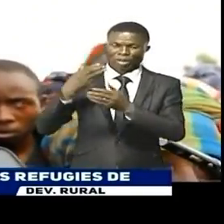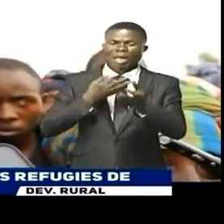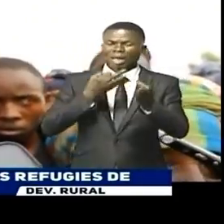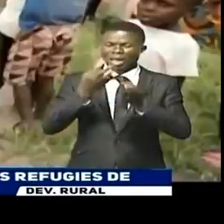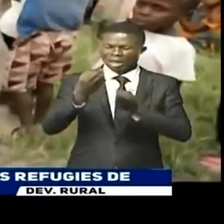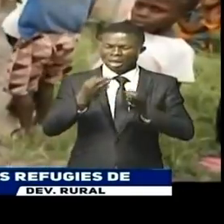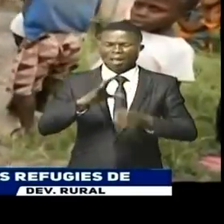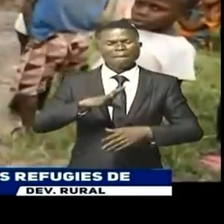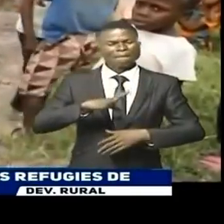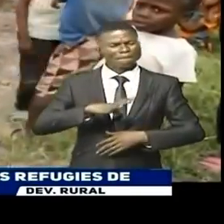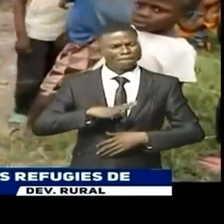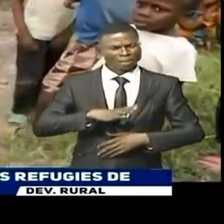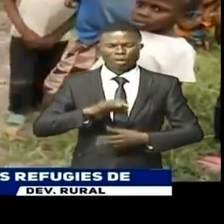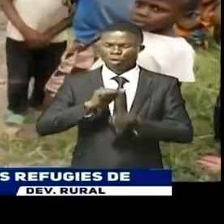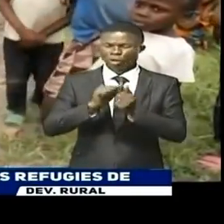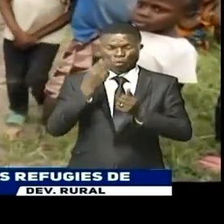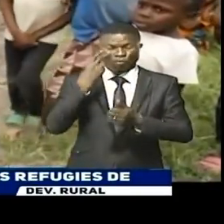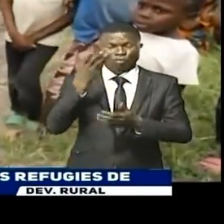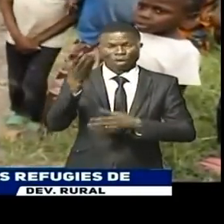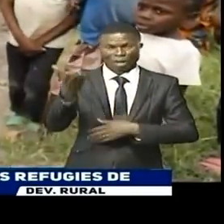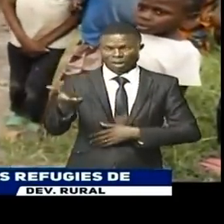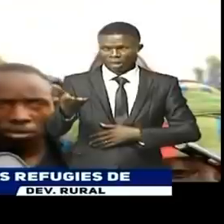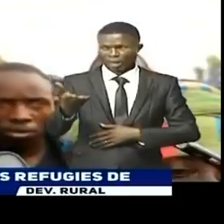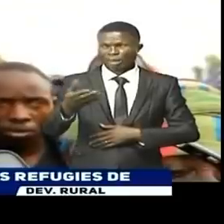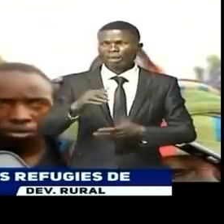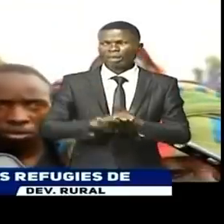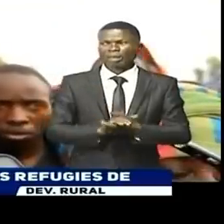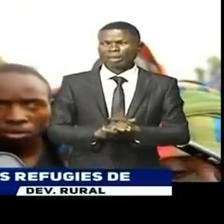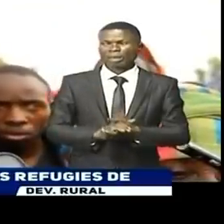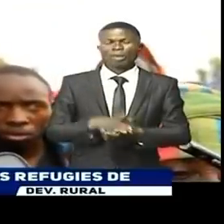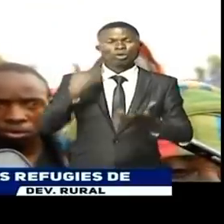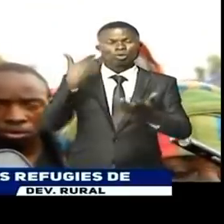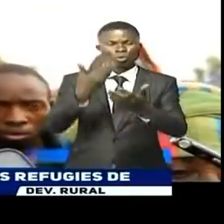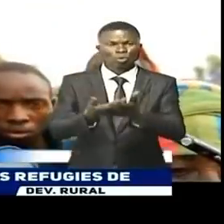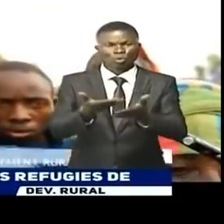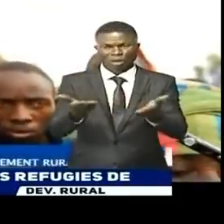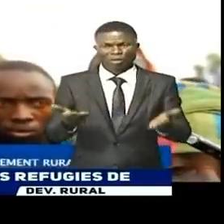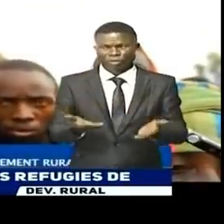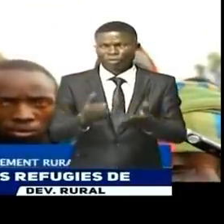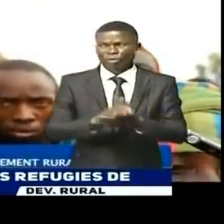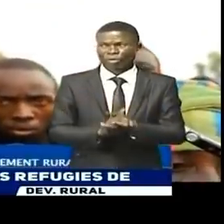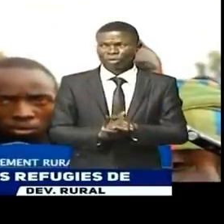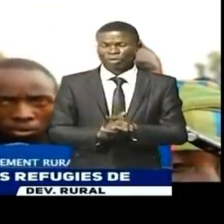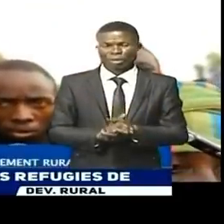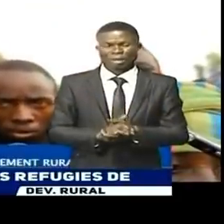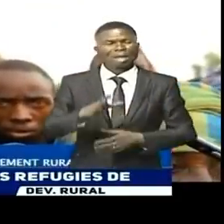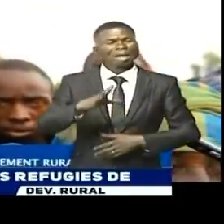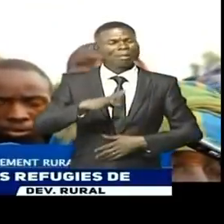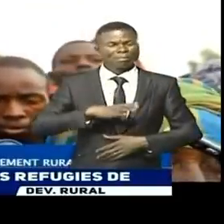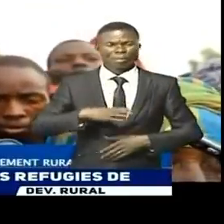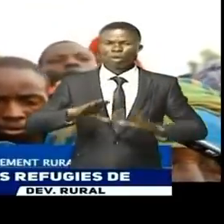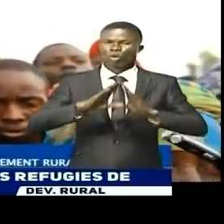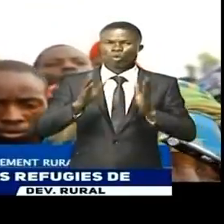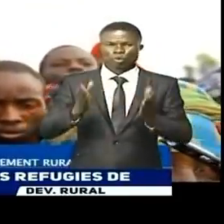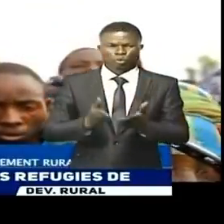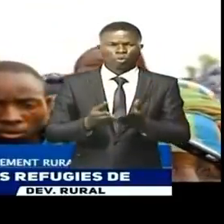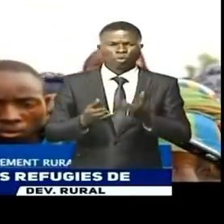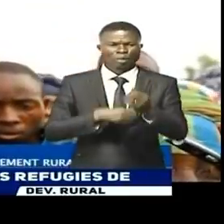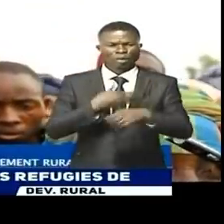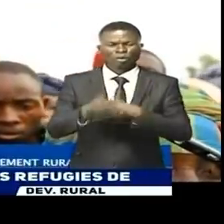sa douleur face à cette situation son bras droit de l'ancien appel à la paix tout ce qui